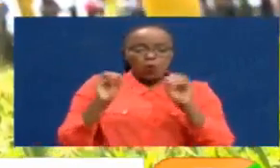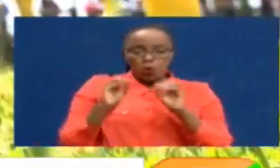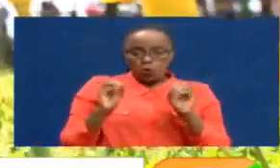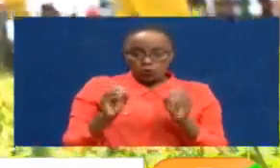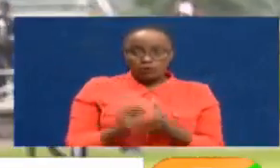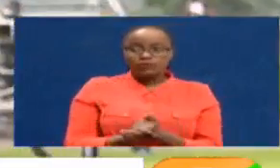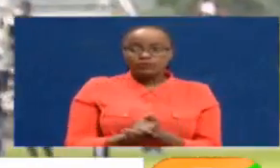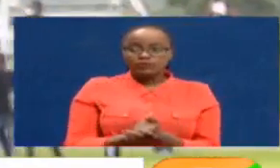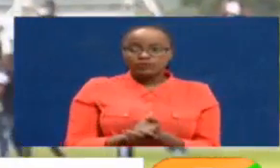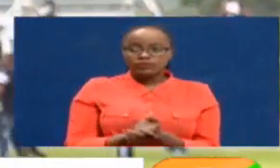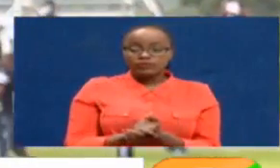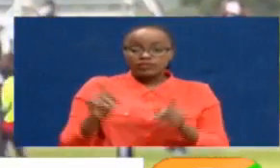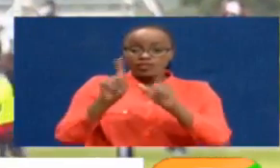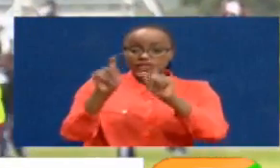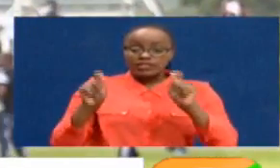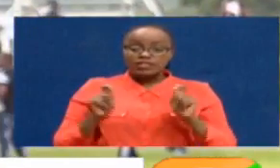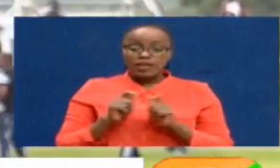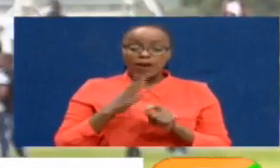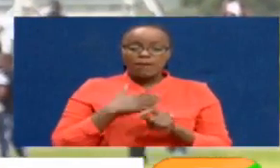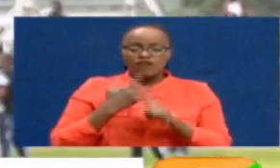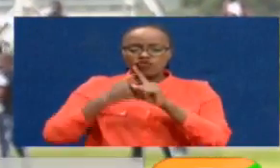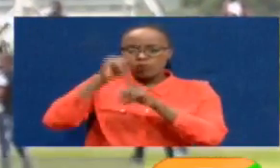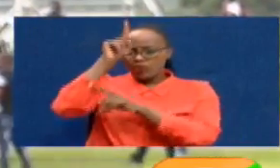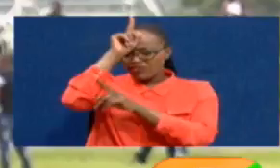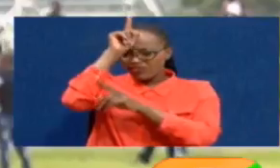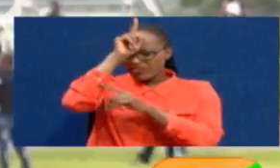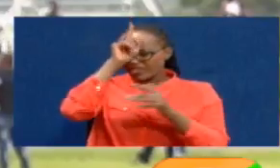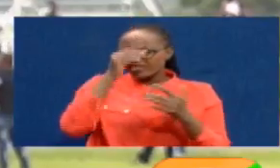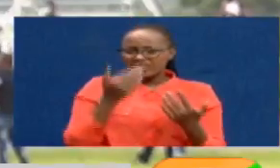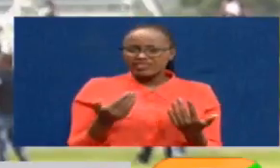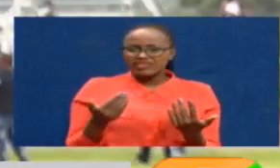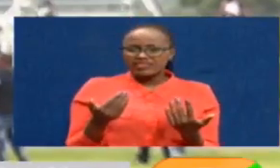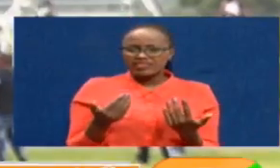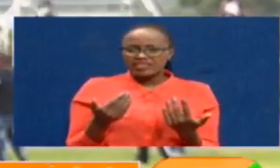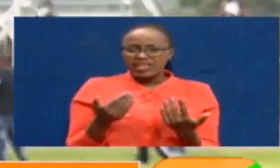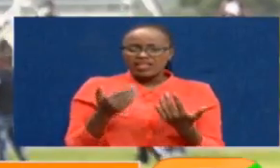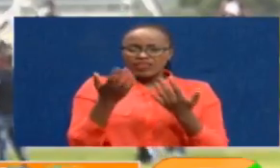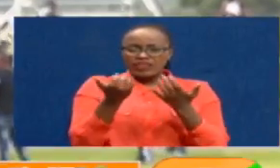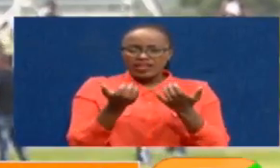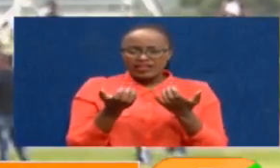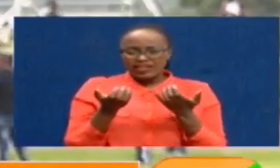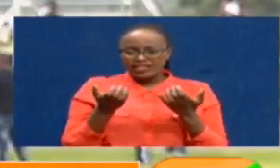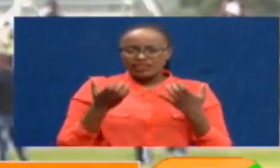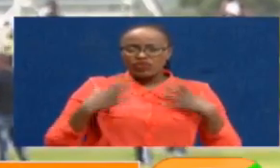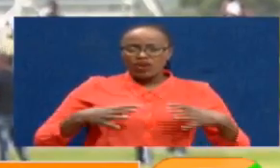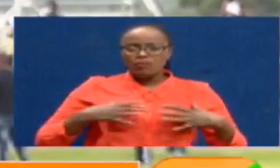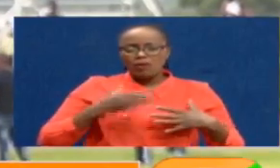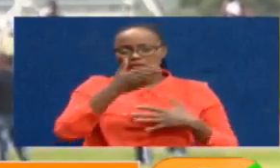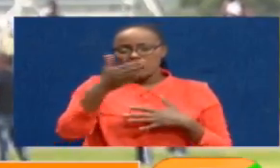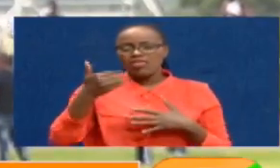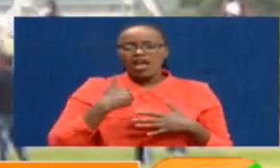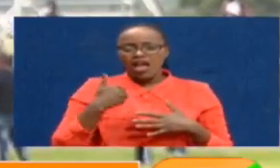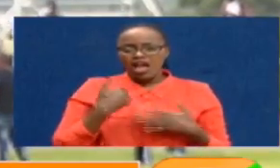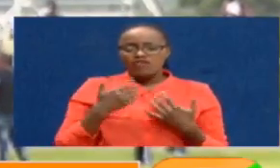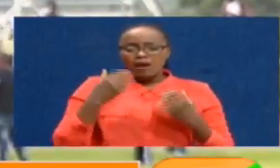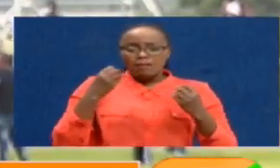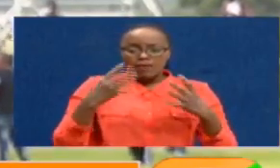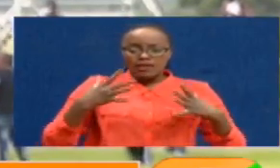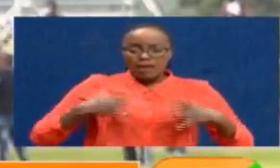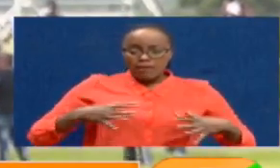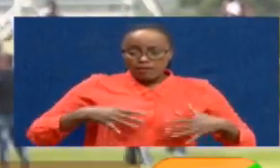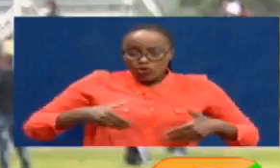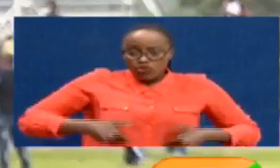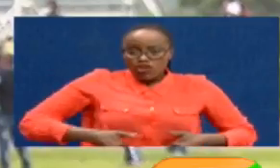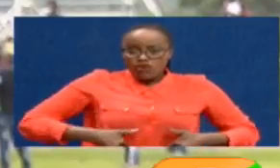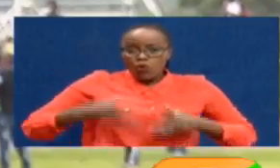them. Hii timu yangu ni timu ya mashambani, so needs za watu hizi kwa sawa na wengine. So vijana wengi walienda